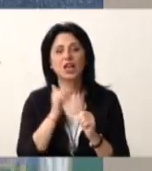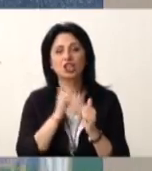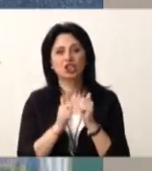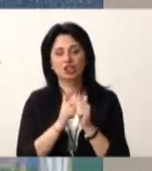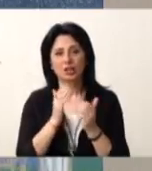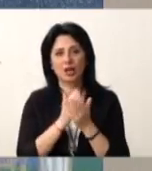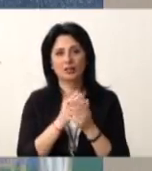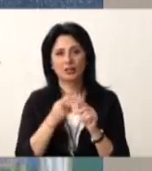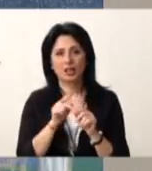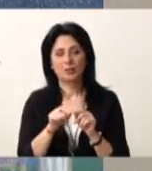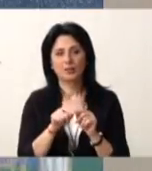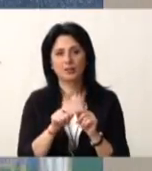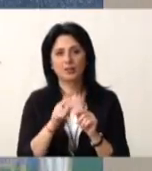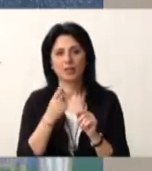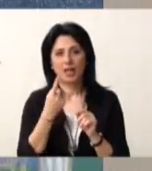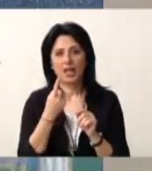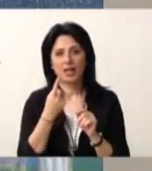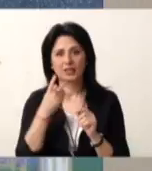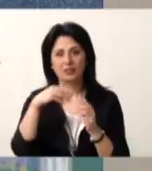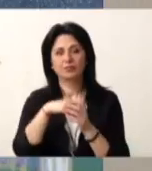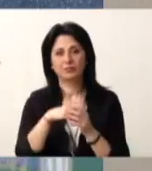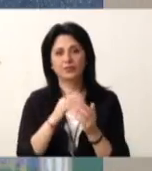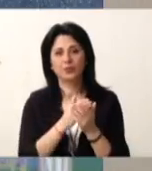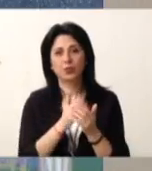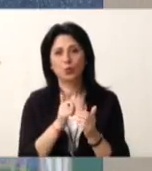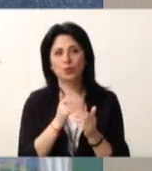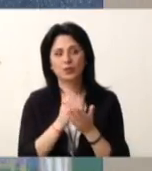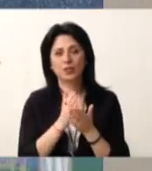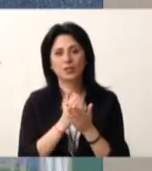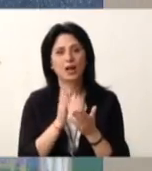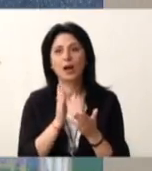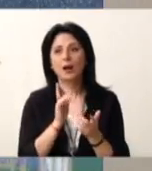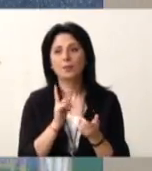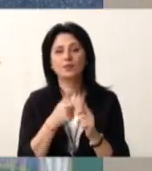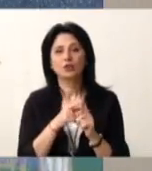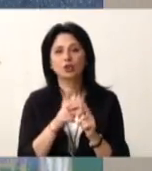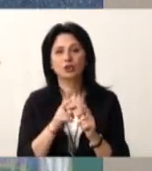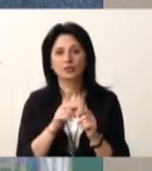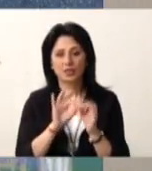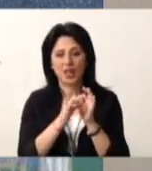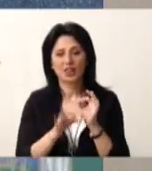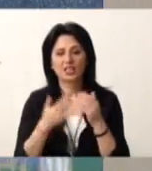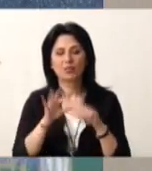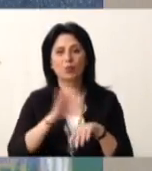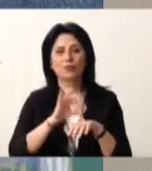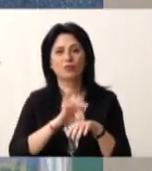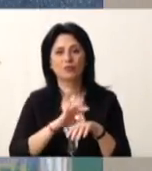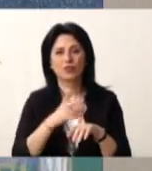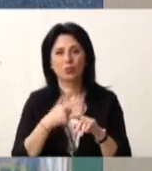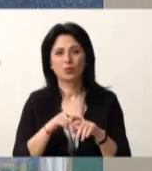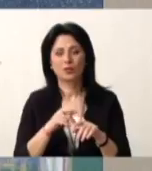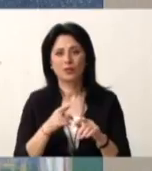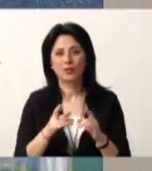ხშირი არის. ამას ჩვენ ერთ მასში ვაქცევთ ხოლმე როგორც წესი, მაგრამ ეს არ არის გაღიზიანებული ნაწლავის სინდრომს ვეძახით